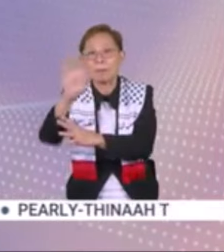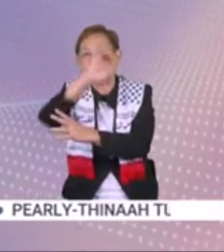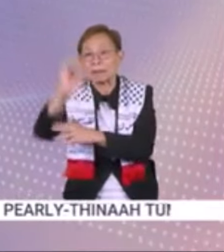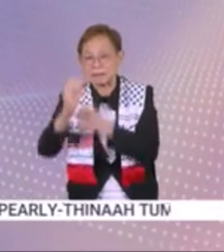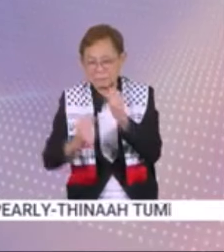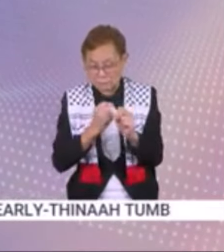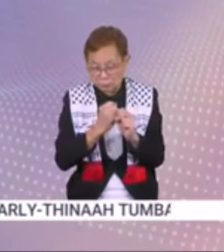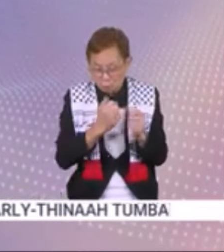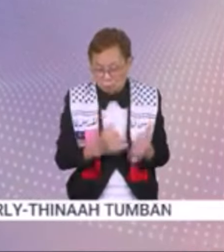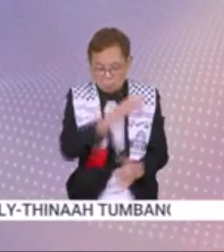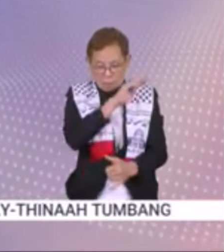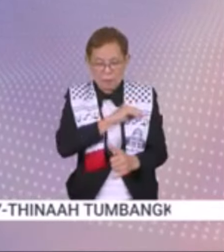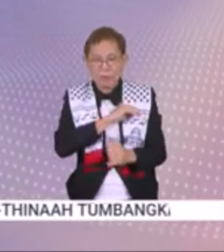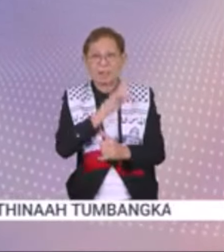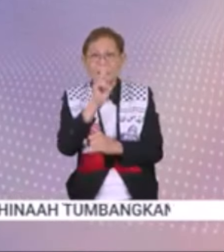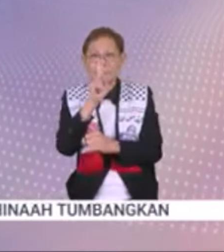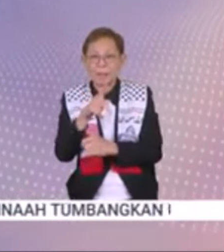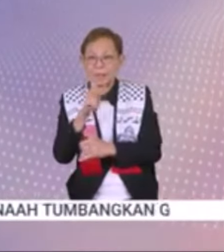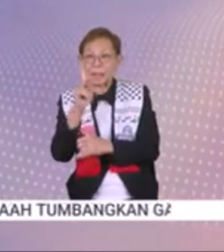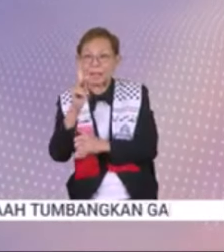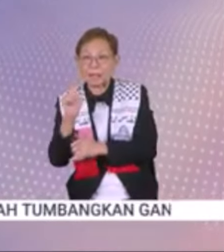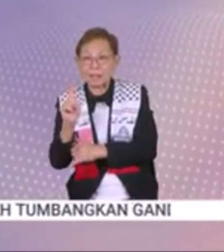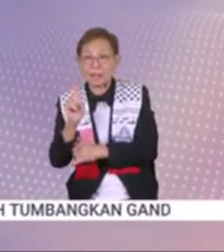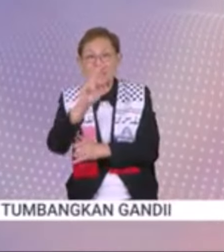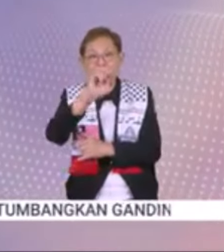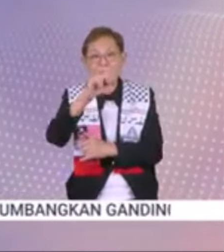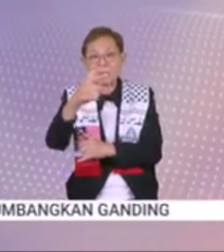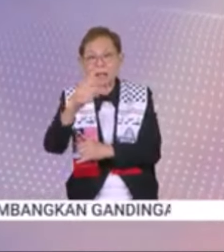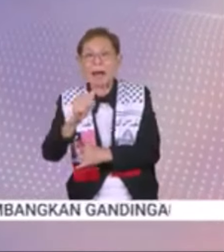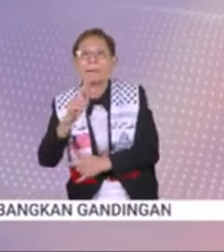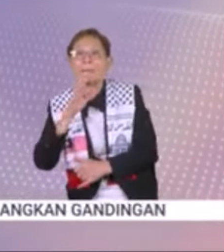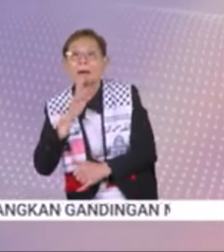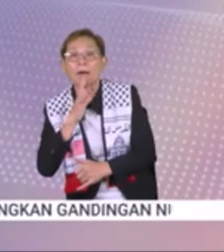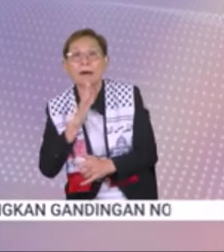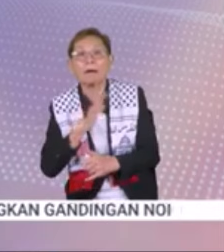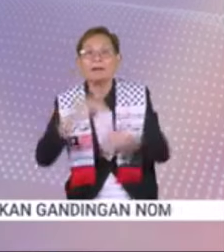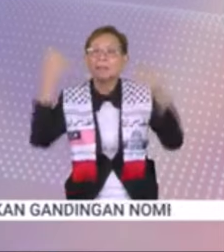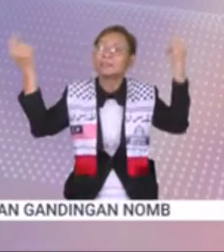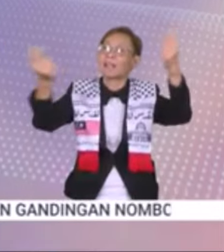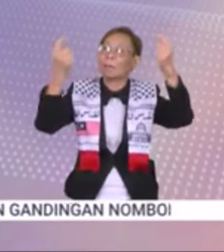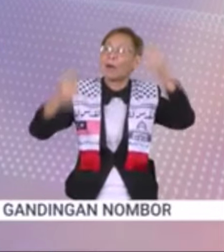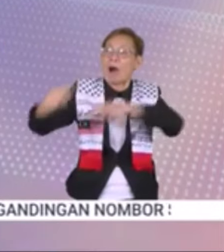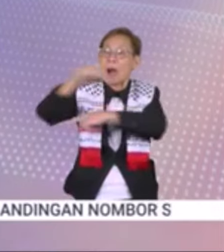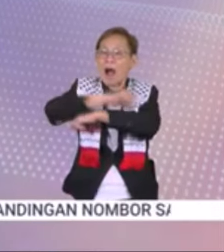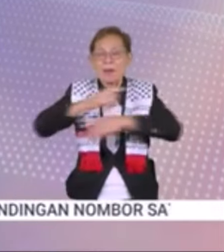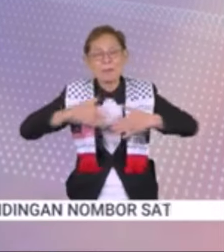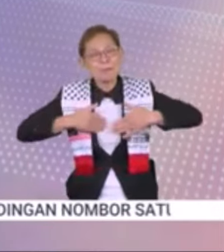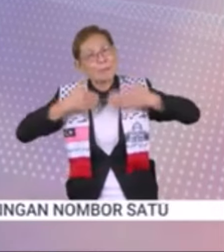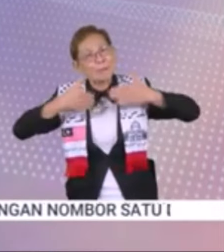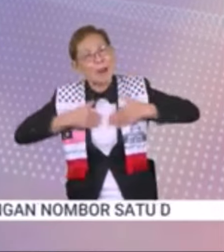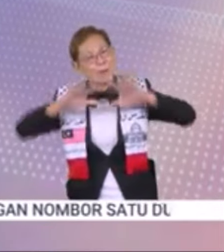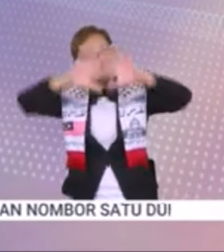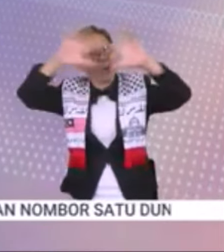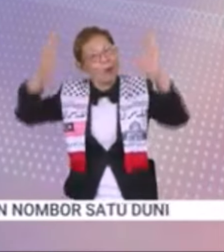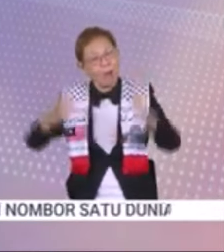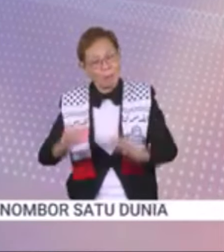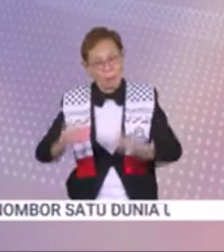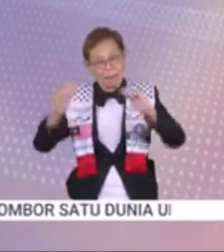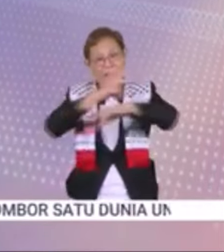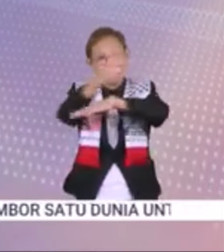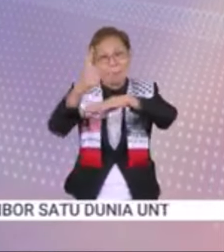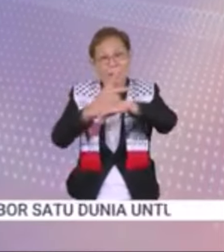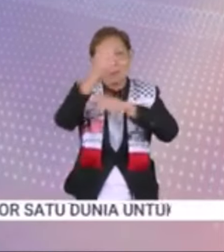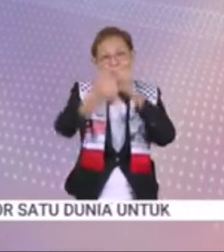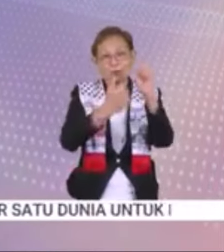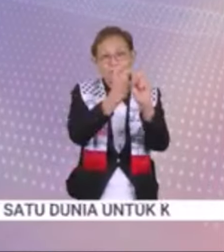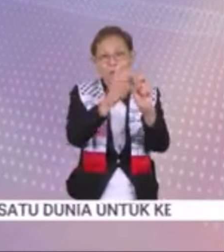86.94% tahun ini. Menteri Perumahan dan Kerajaan Tempatan Nga Koh Ming berkata sempena sambutan Hari Kebahagiaan Sedunia Peringkat